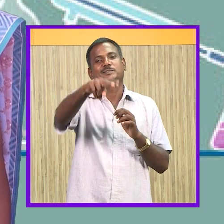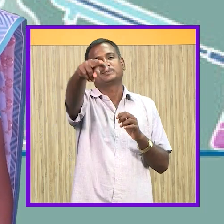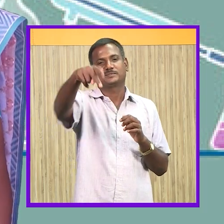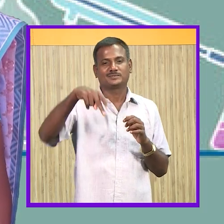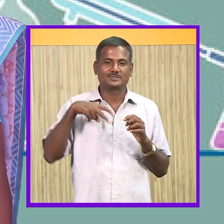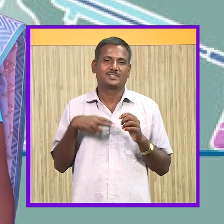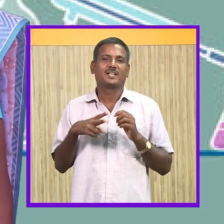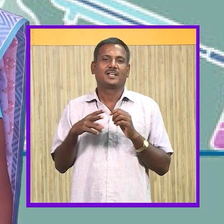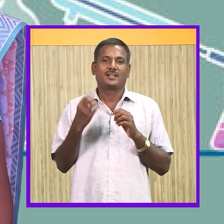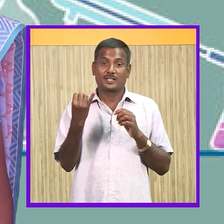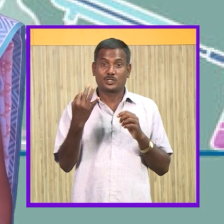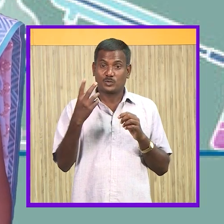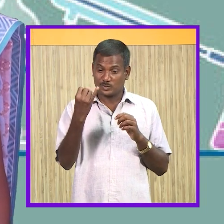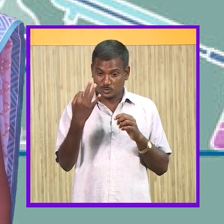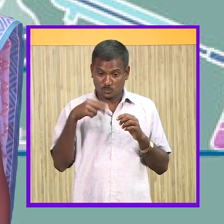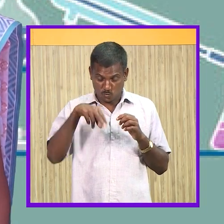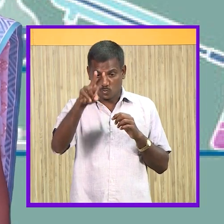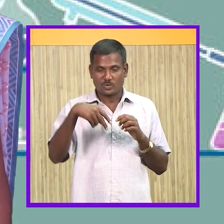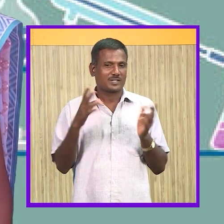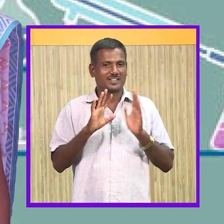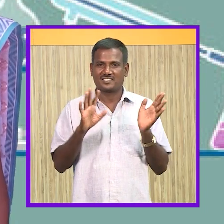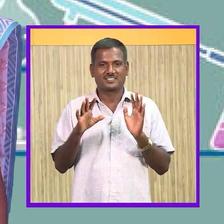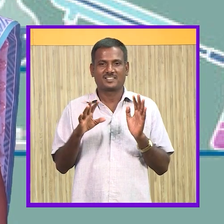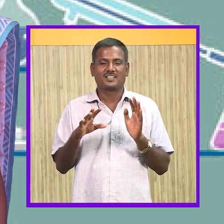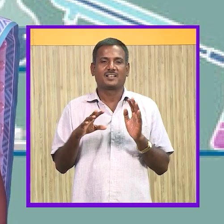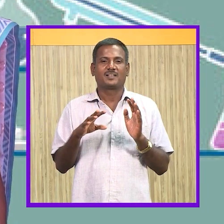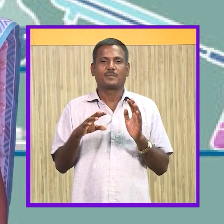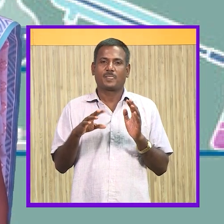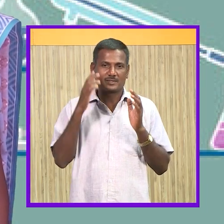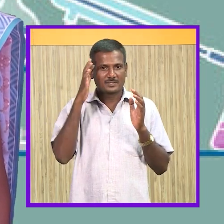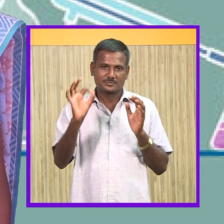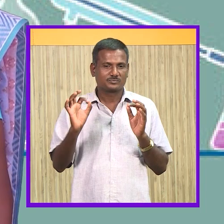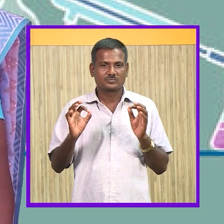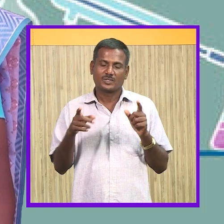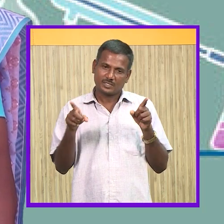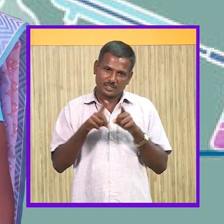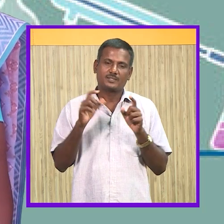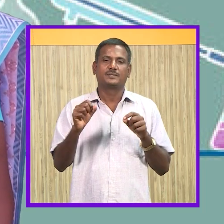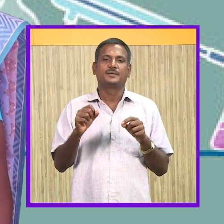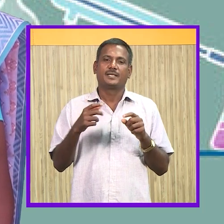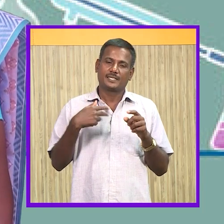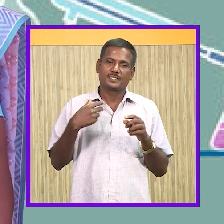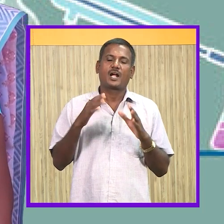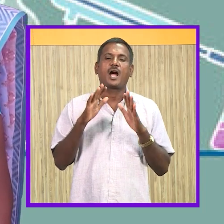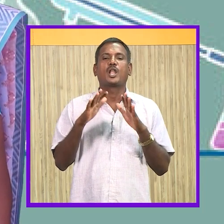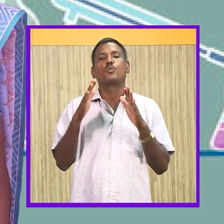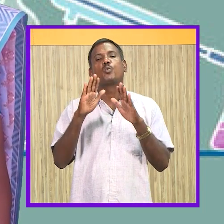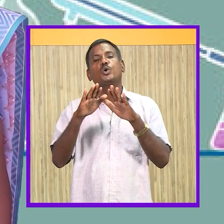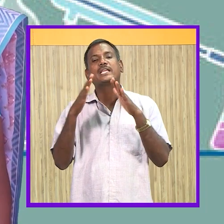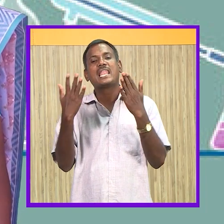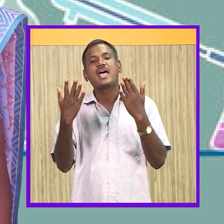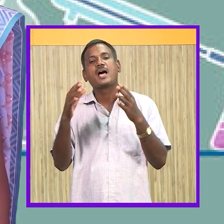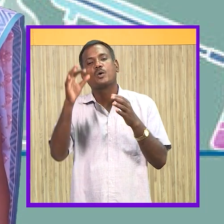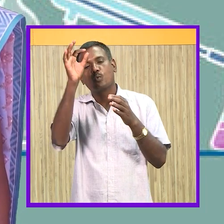பண்ணுவாங்க. ஆனால் அது இத்தனை தடவை தான் ஓடணுங்கிறது கான்ஸ்டன்ட் கிடையாது, சரியா? அதனால் இதுவும் ஒரு கால